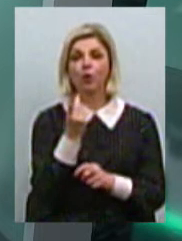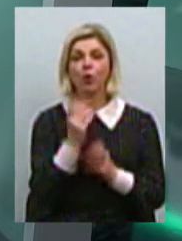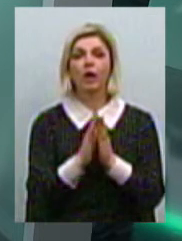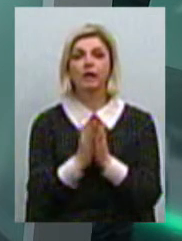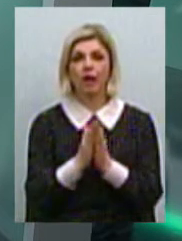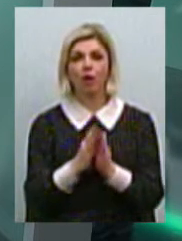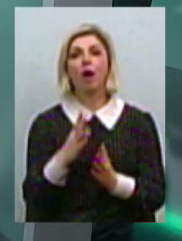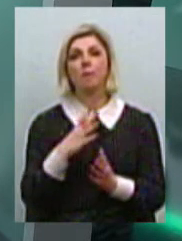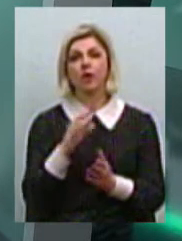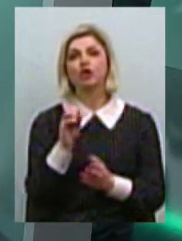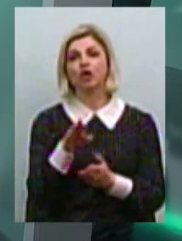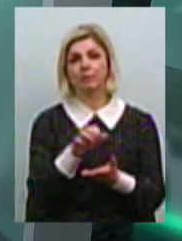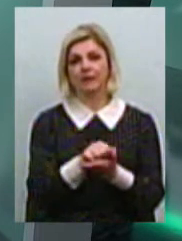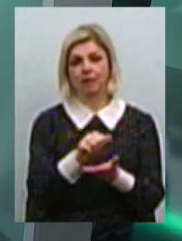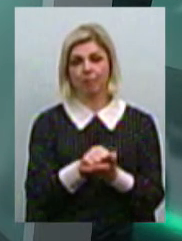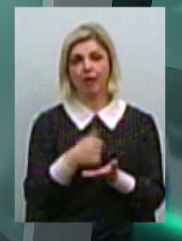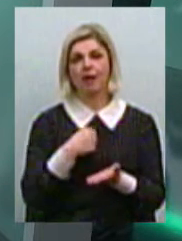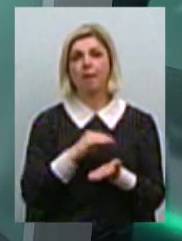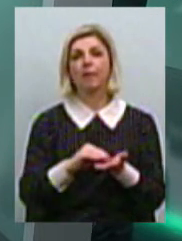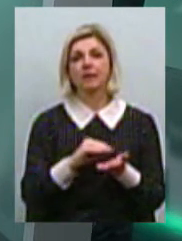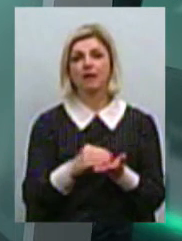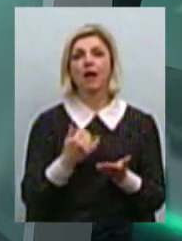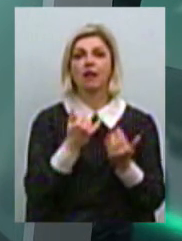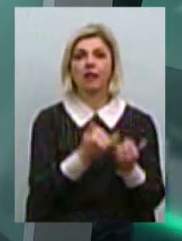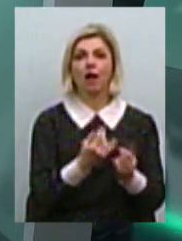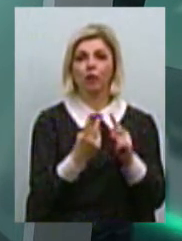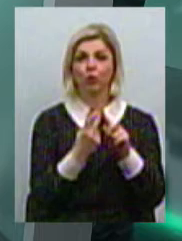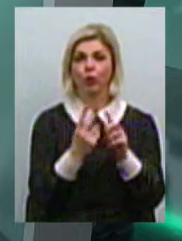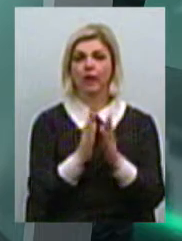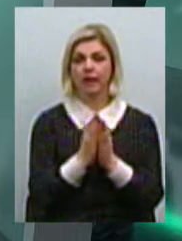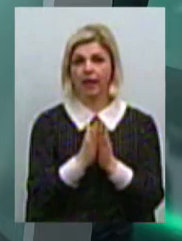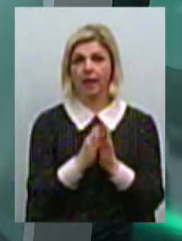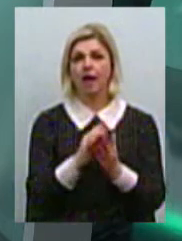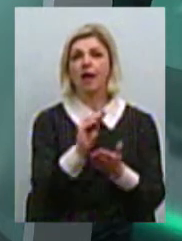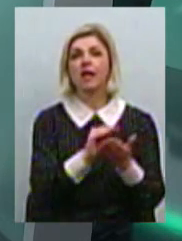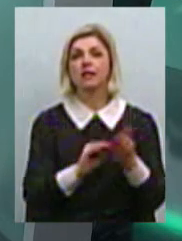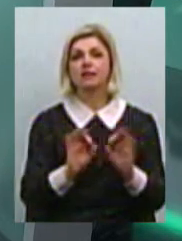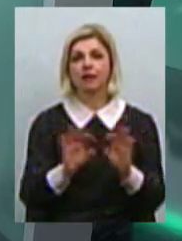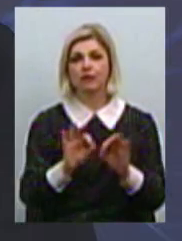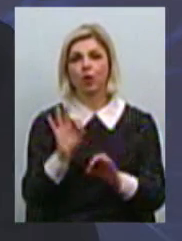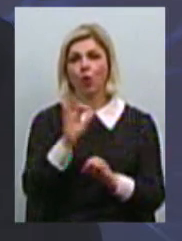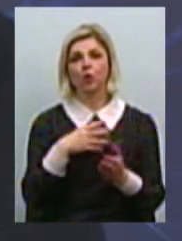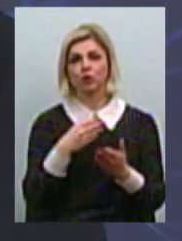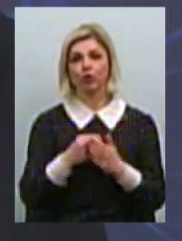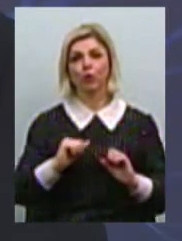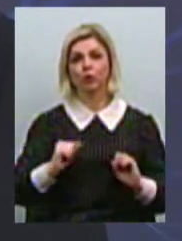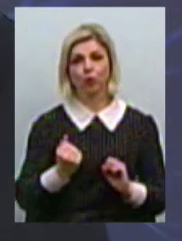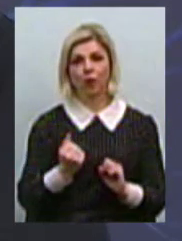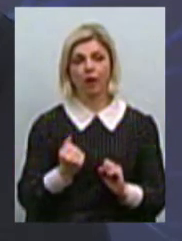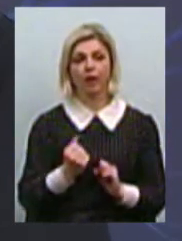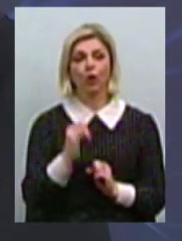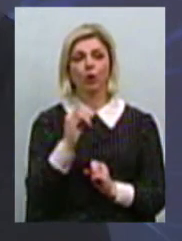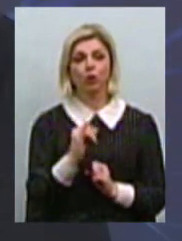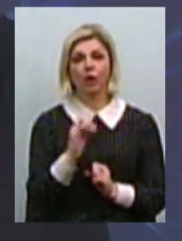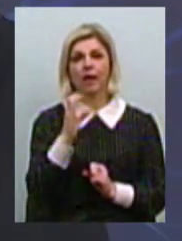в мене було чим зайнятися. Я писав для другої книги есею невеличку про свого друга Юрія